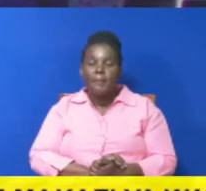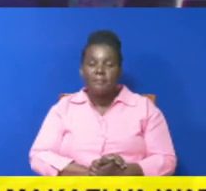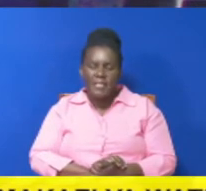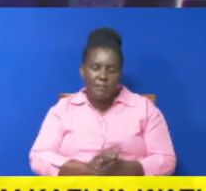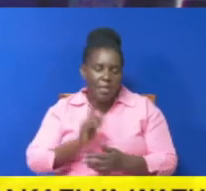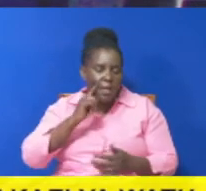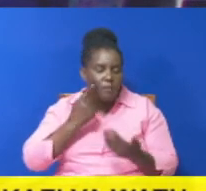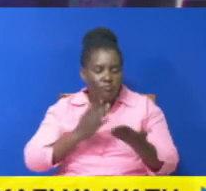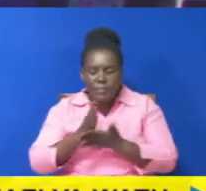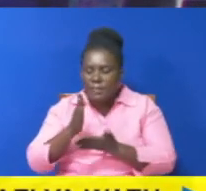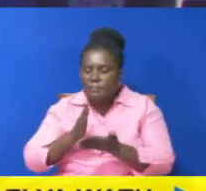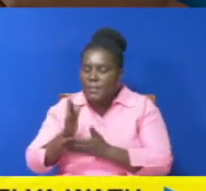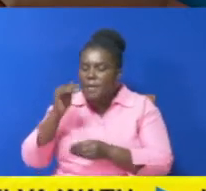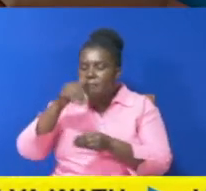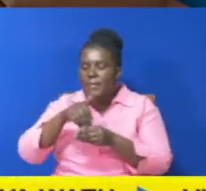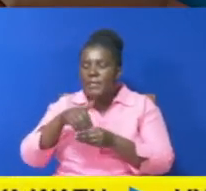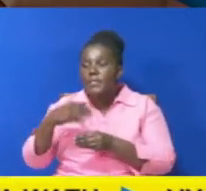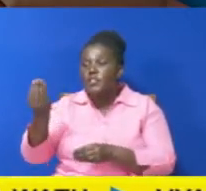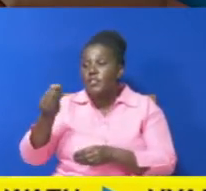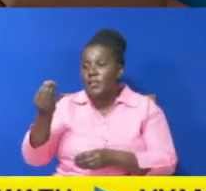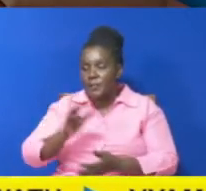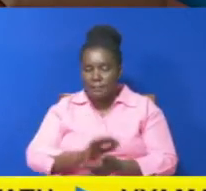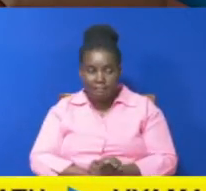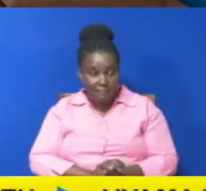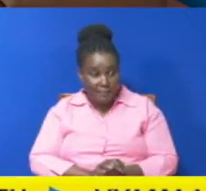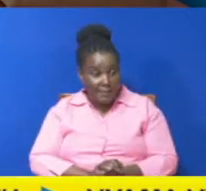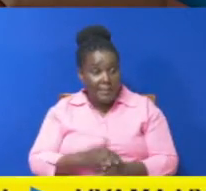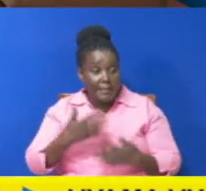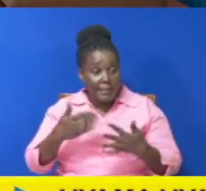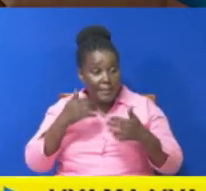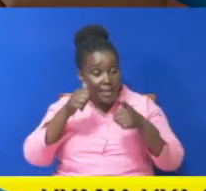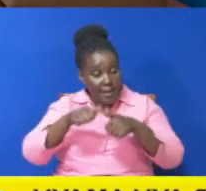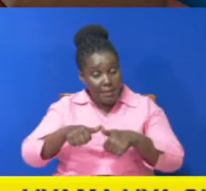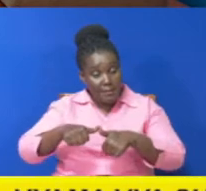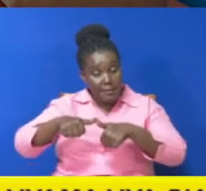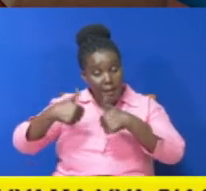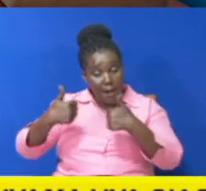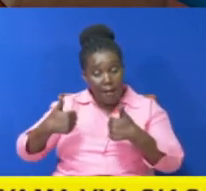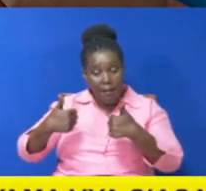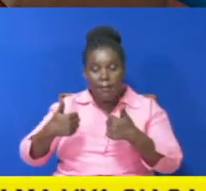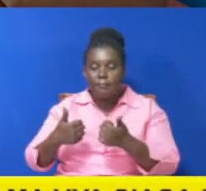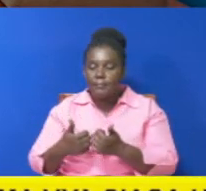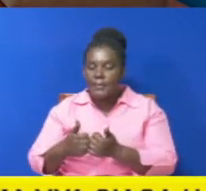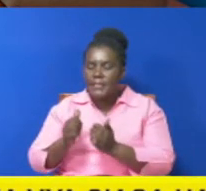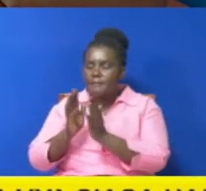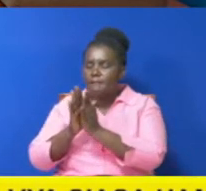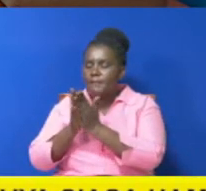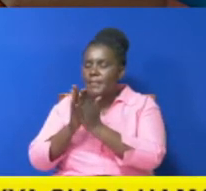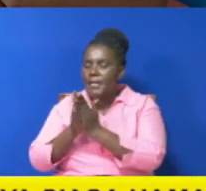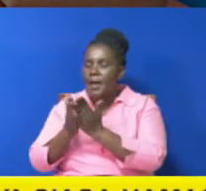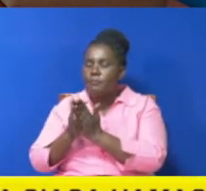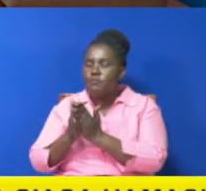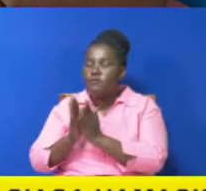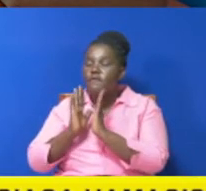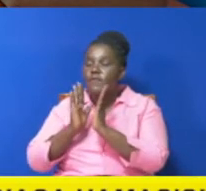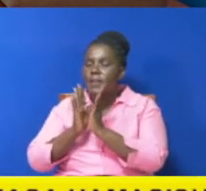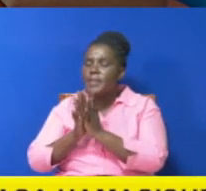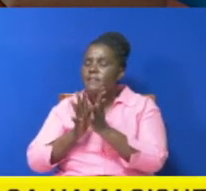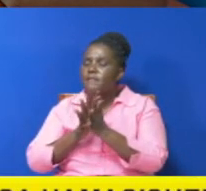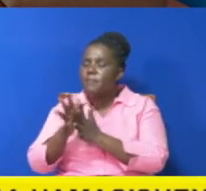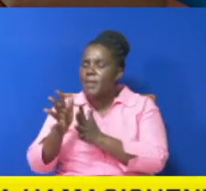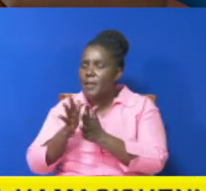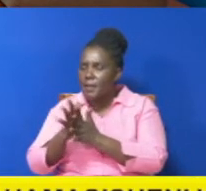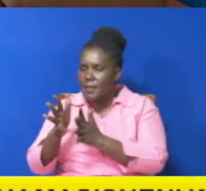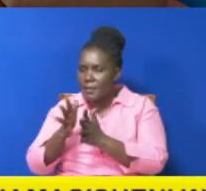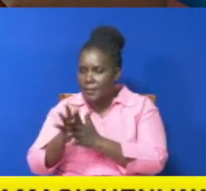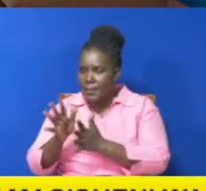ya ujumbe tu. Na talaka, Mariam, Mwenyezi Mungu kwenye vitabu vingi vya dini vimetajwa kwa wanaoamini,